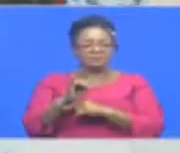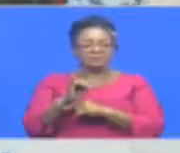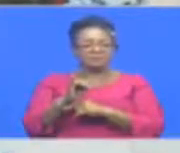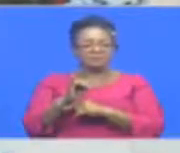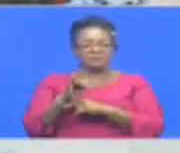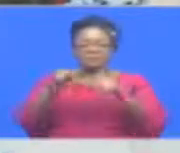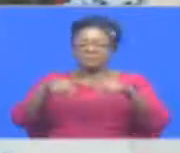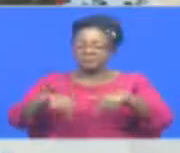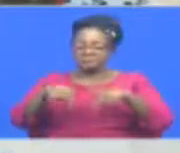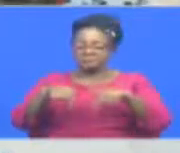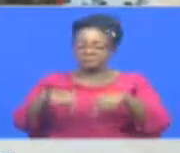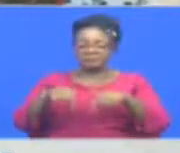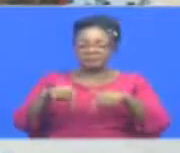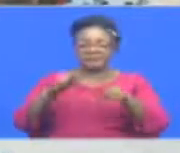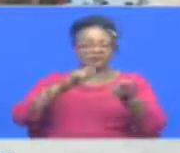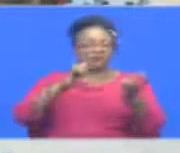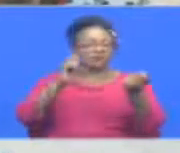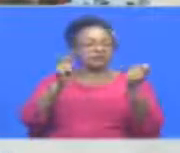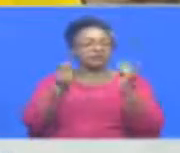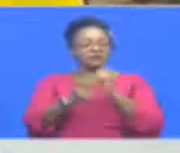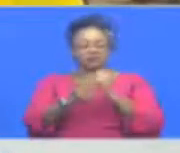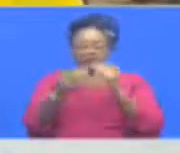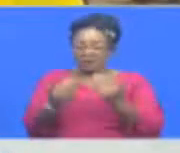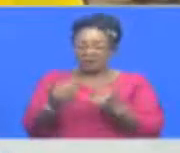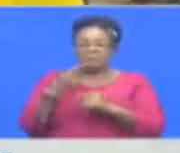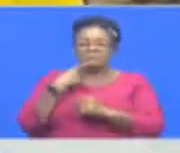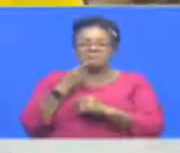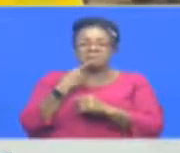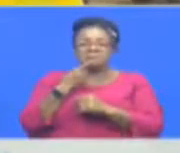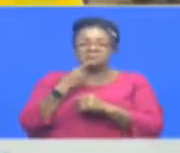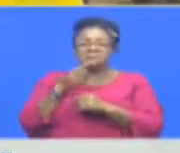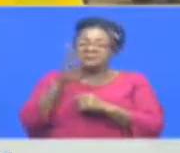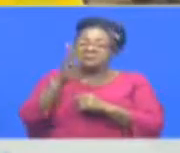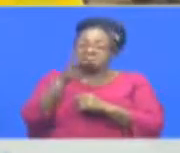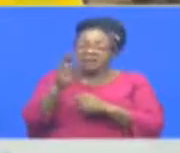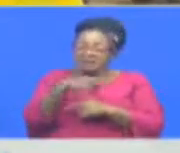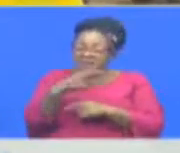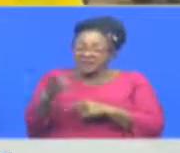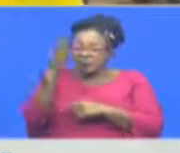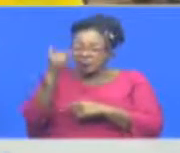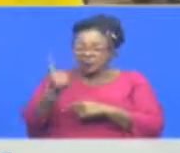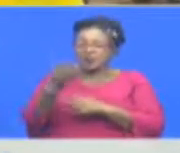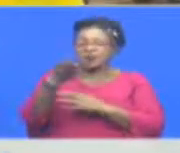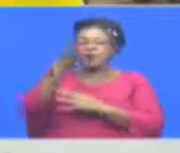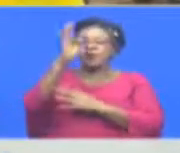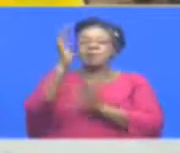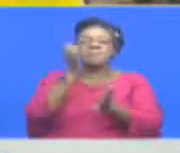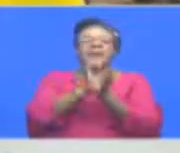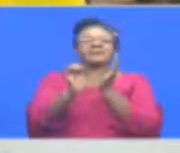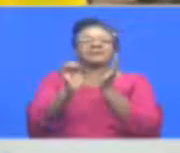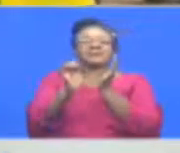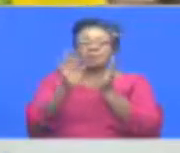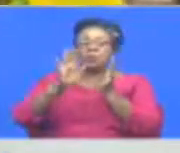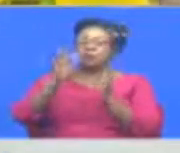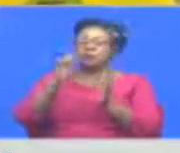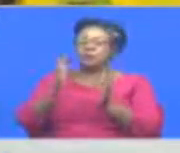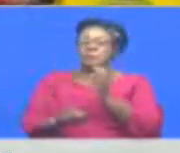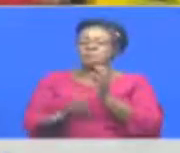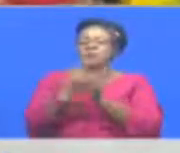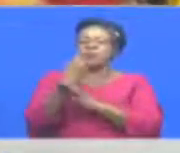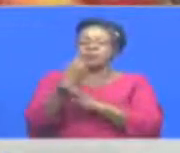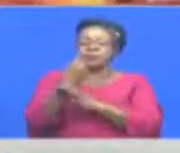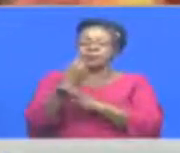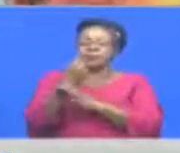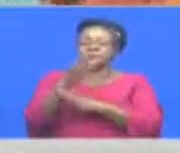leo aligeuza nia na sasa kudai kutupwa kwa BBI ni adhabu ya Mungu kwa waanzilishi wa mchakato huo, rais Uhuru Kenyatta na nduguye